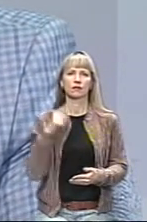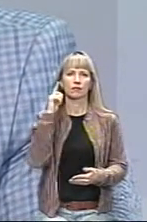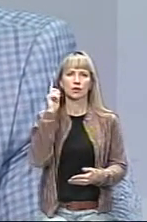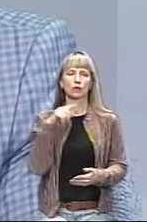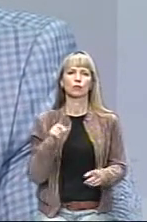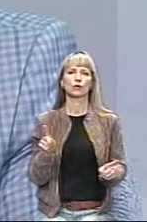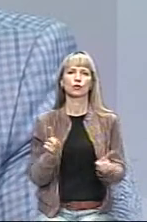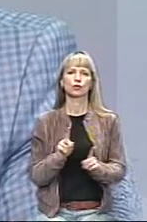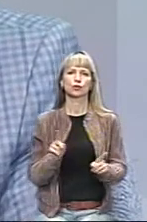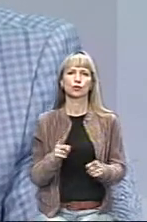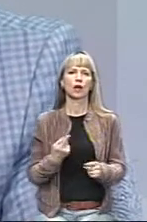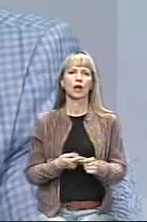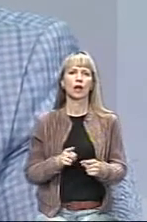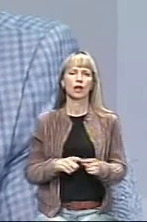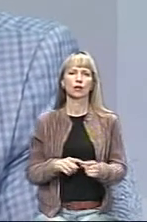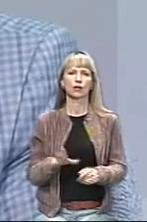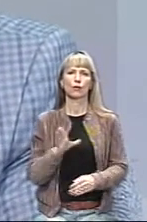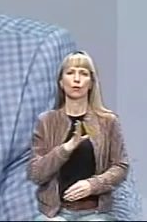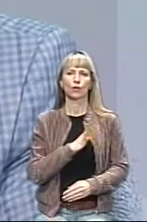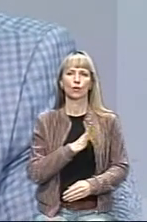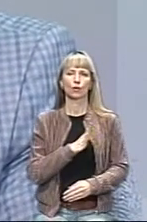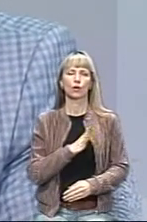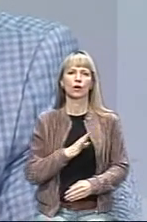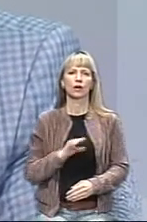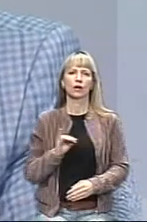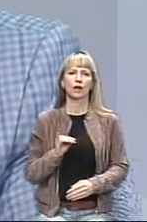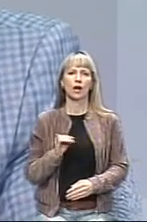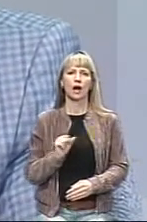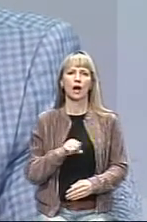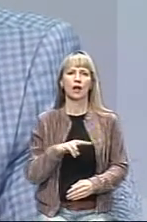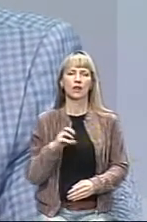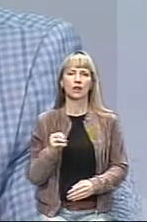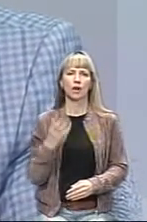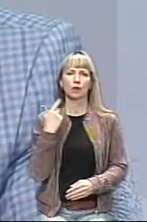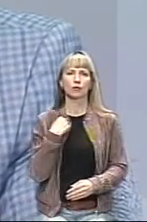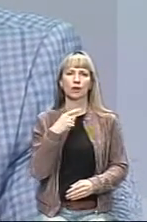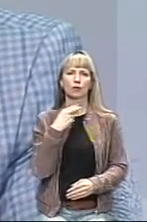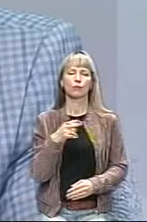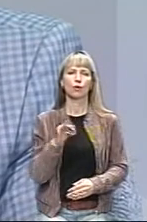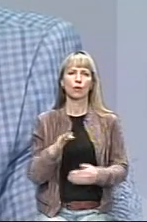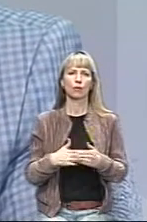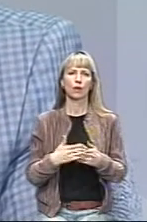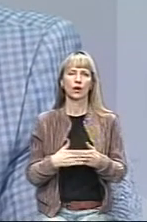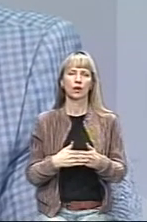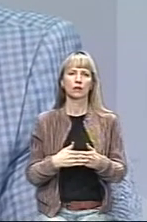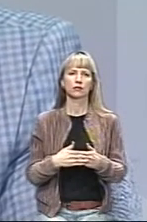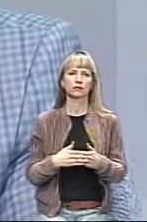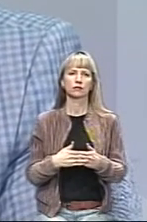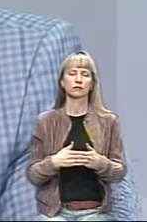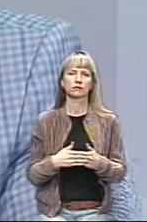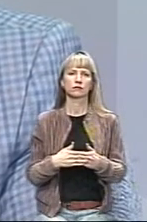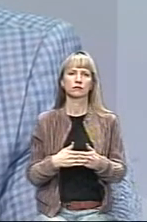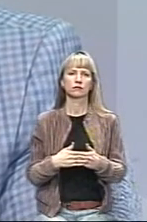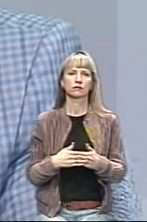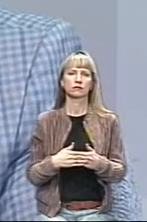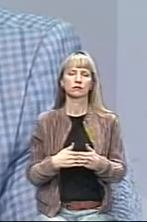Мабуть, відомо, що це взагалі було. Угу. От. Але коли ми кажемо про покарання, ну, навряд